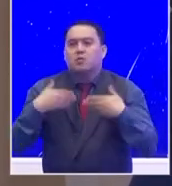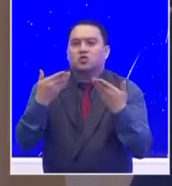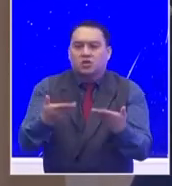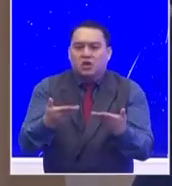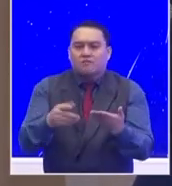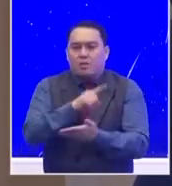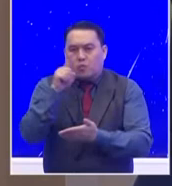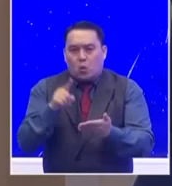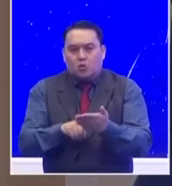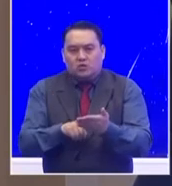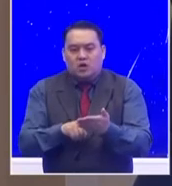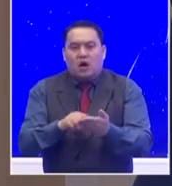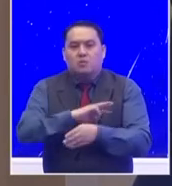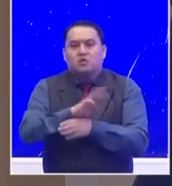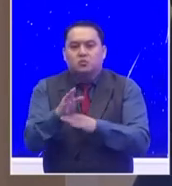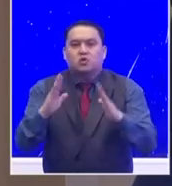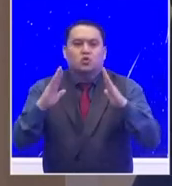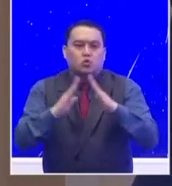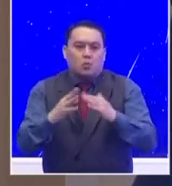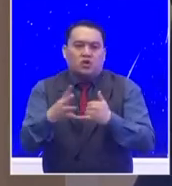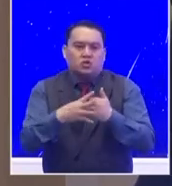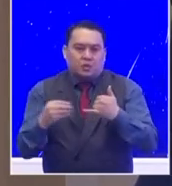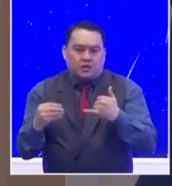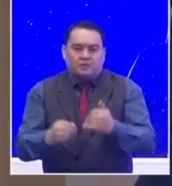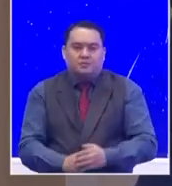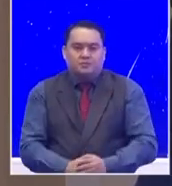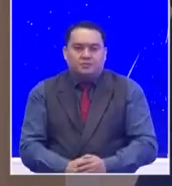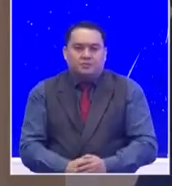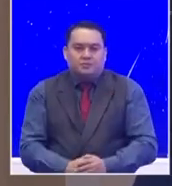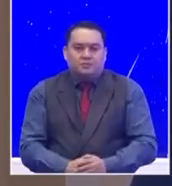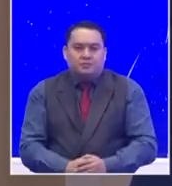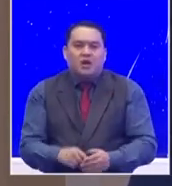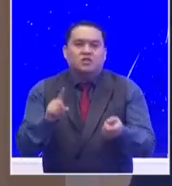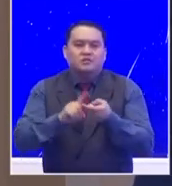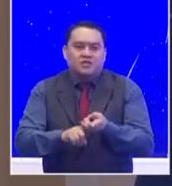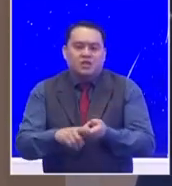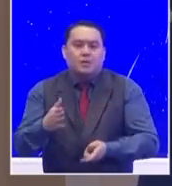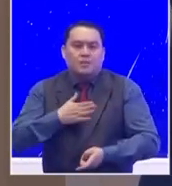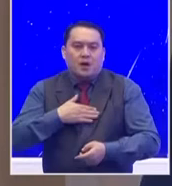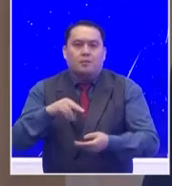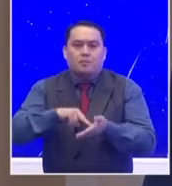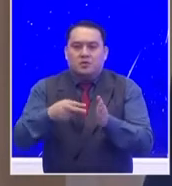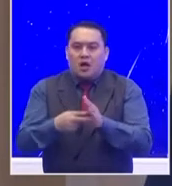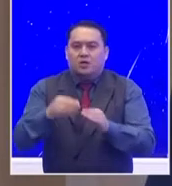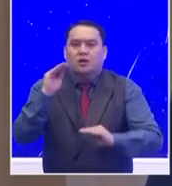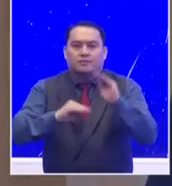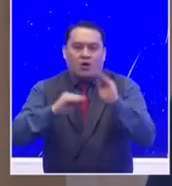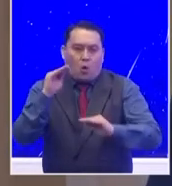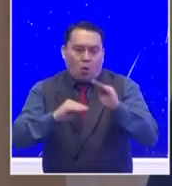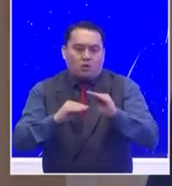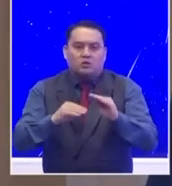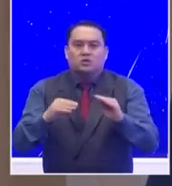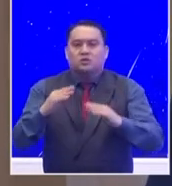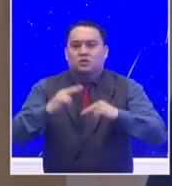– вопросы обеспечения жильем и земельных отношений. В связи с этим разработан план по активизации